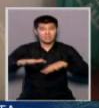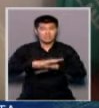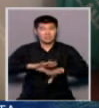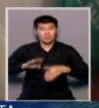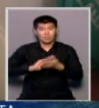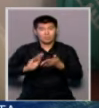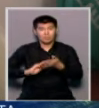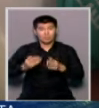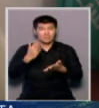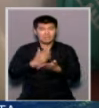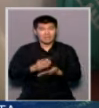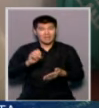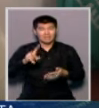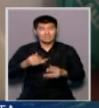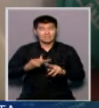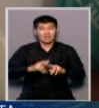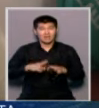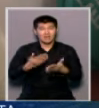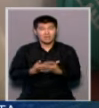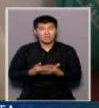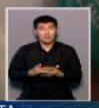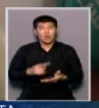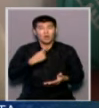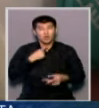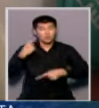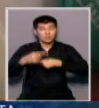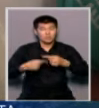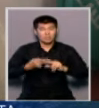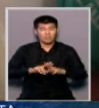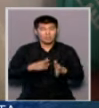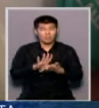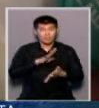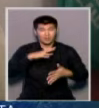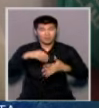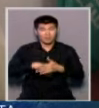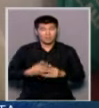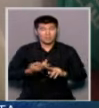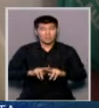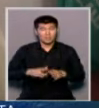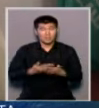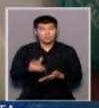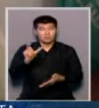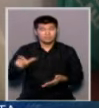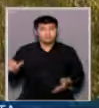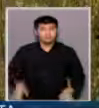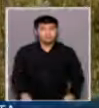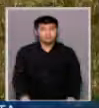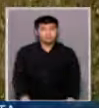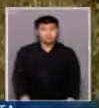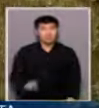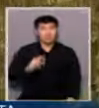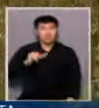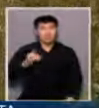народа. В клубе «Ельсана» есть площадка под названием «Голос предков», и он был в числе почетных аксакалов.